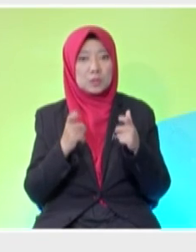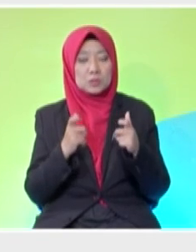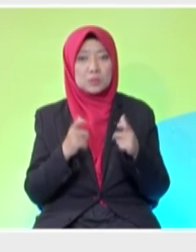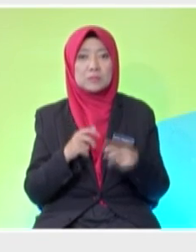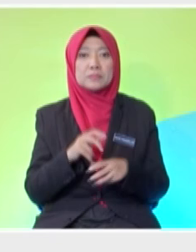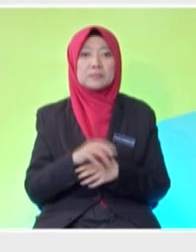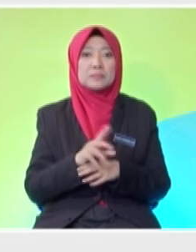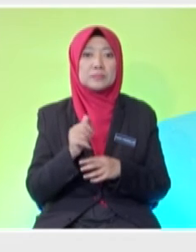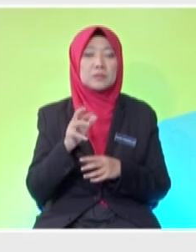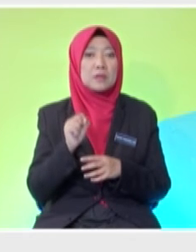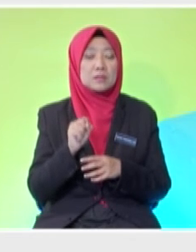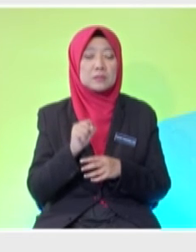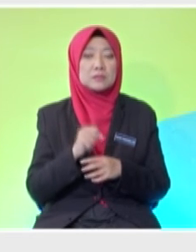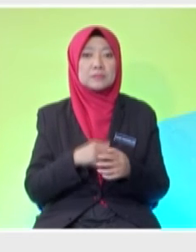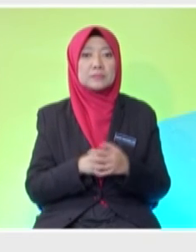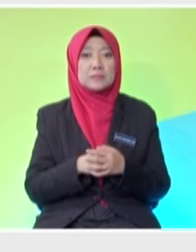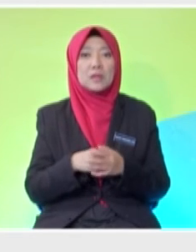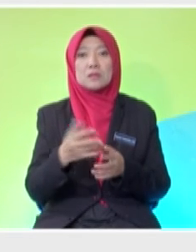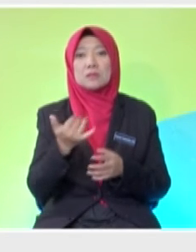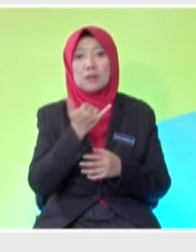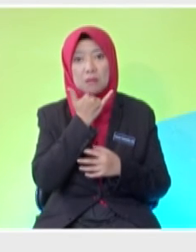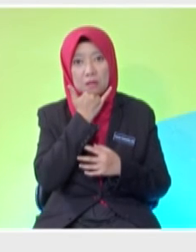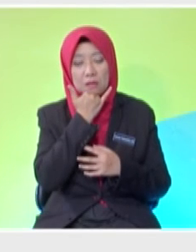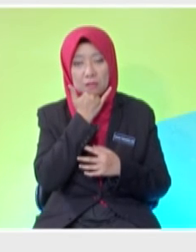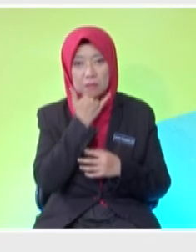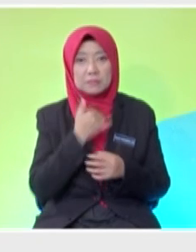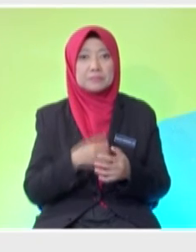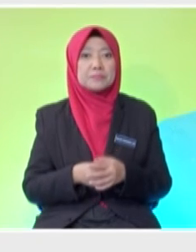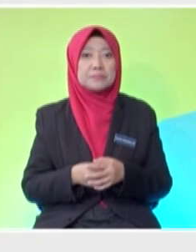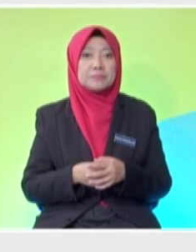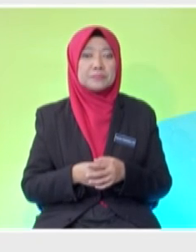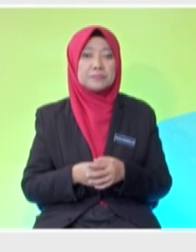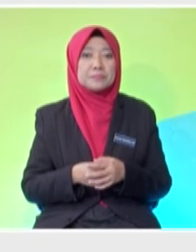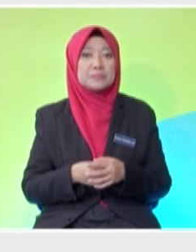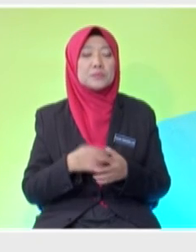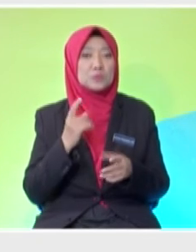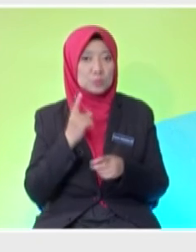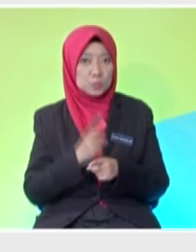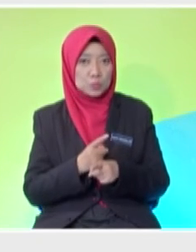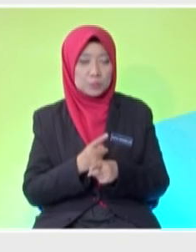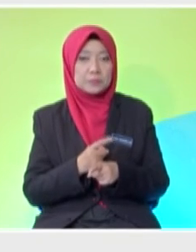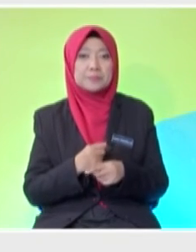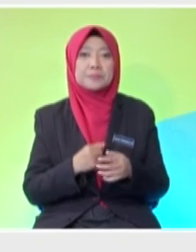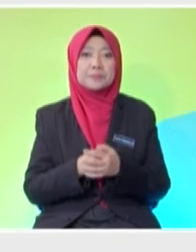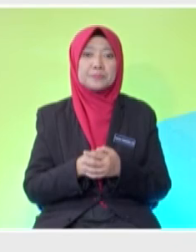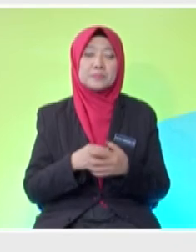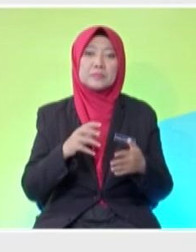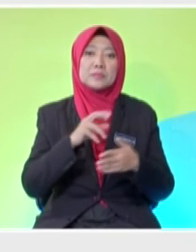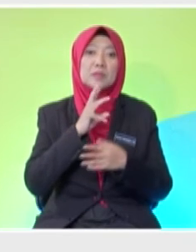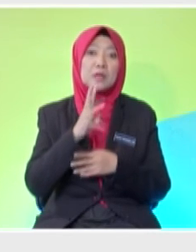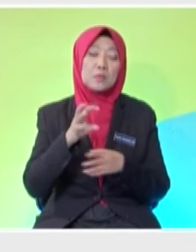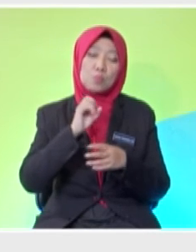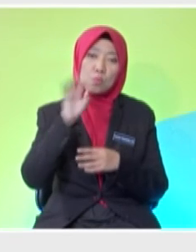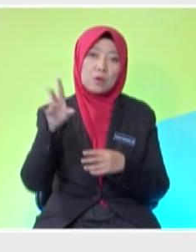Melaras kelajuan pada motor pemampak udara. Salah. Okey, salah. Betul. Buang air yang terkandung di dalam